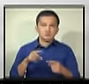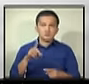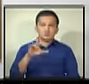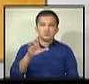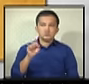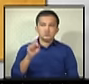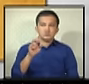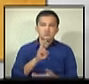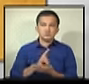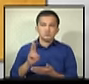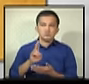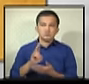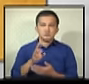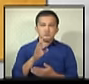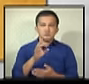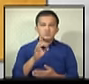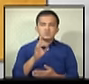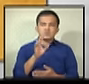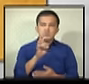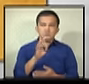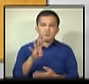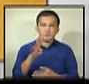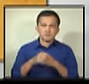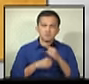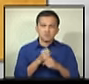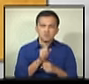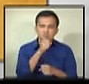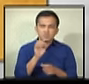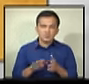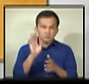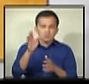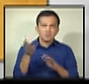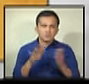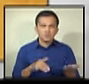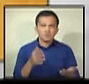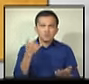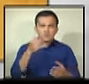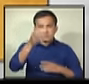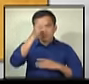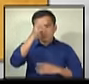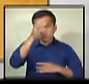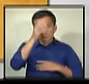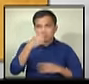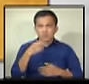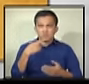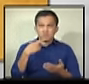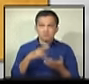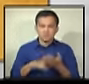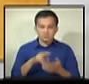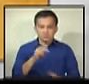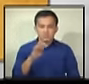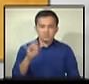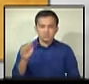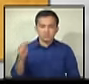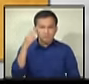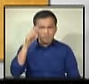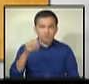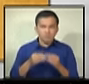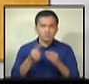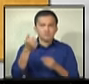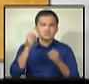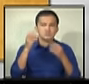pumanaw ang 64 anyos sa basketbolista dahil sa sakit na cancer gumawa siya ng record sa NCAA para sa